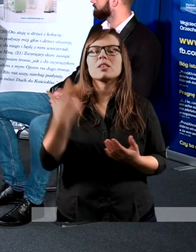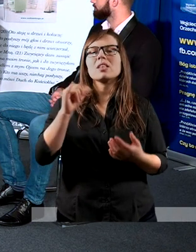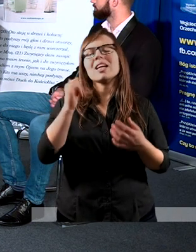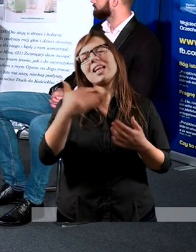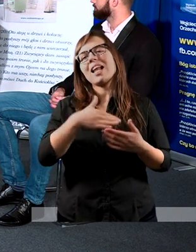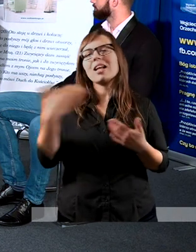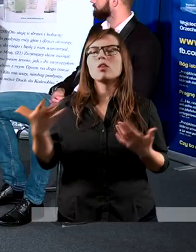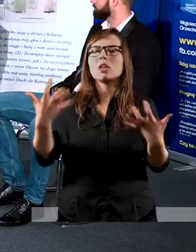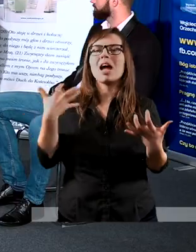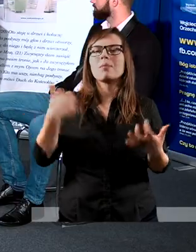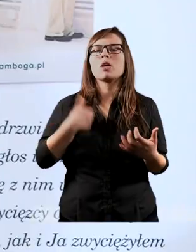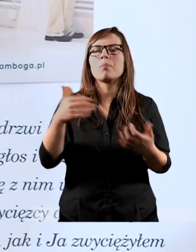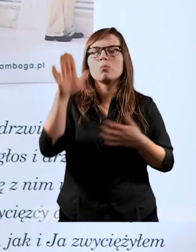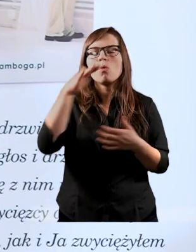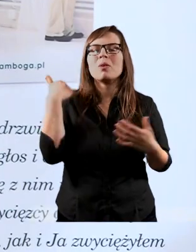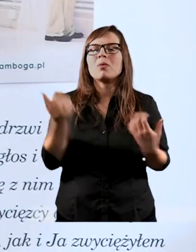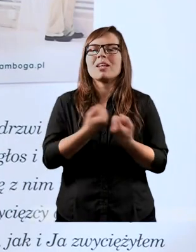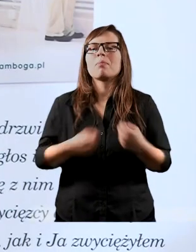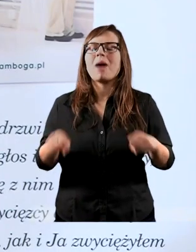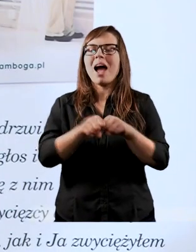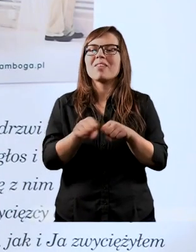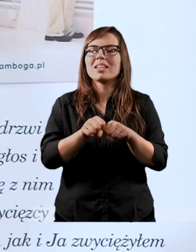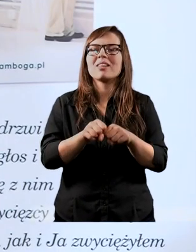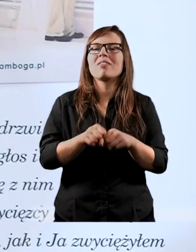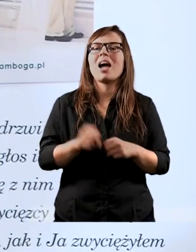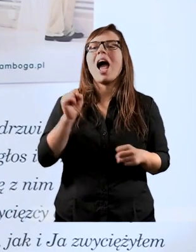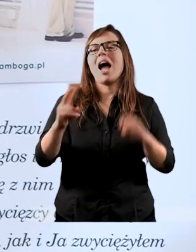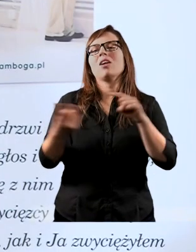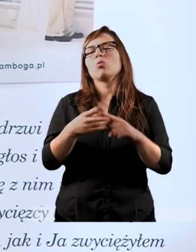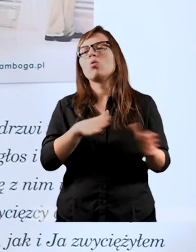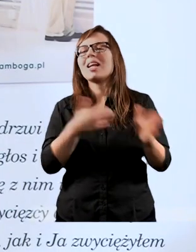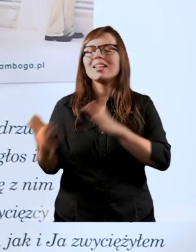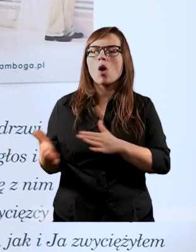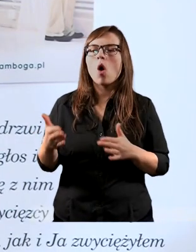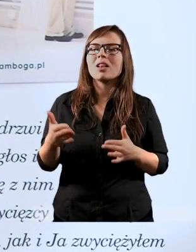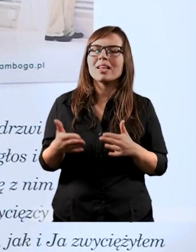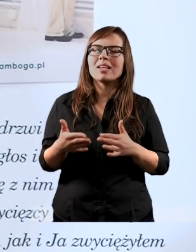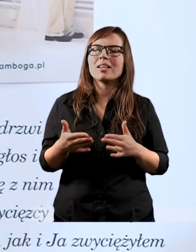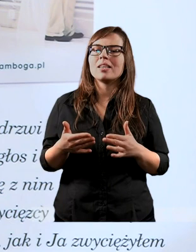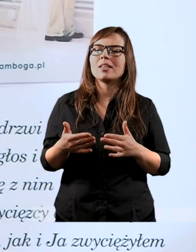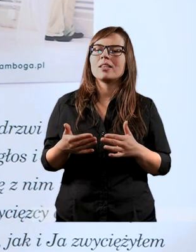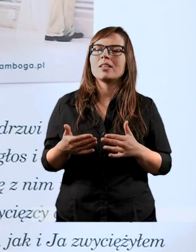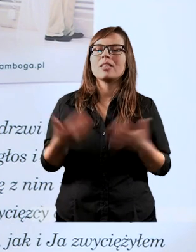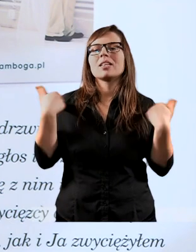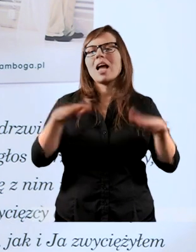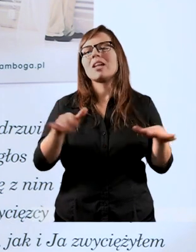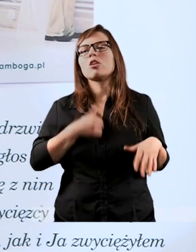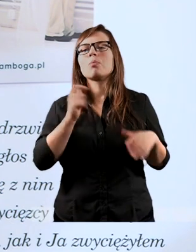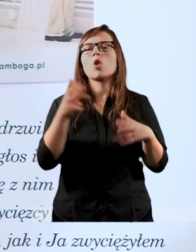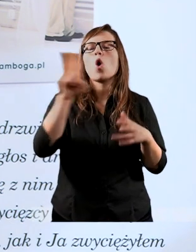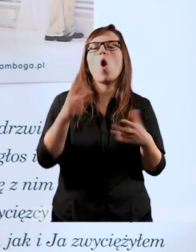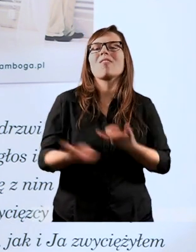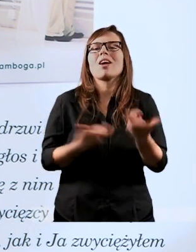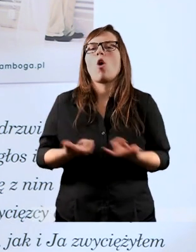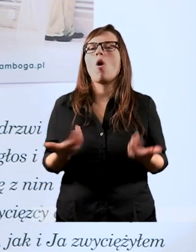No i z jednej strony chcielibyśmy, żeby Pan Bóg był sprawiedliwy, a z drugiej strony nie chcemy, żeby